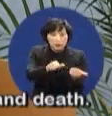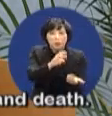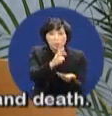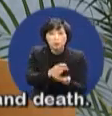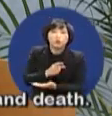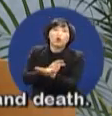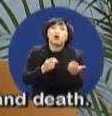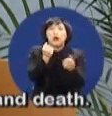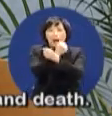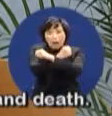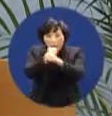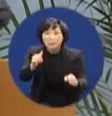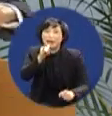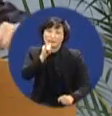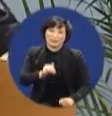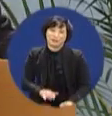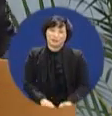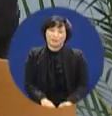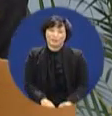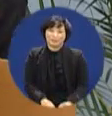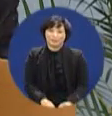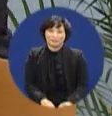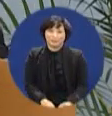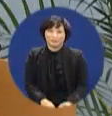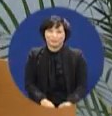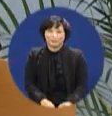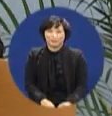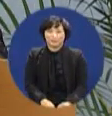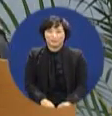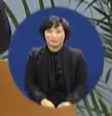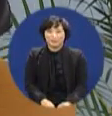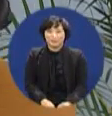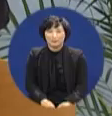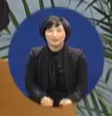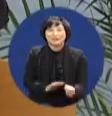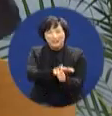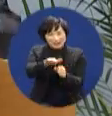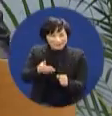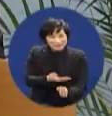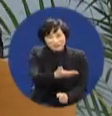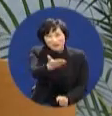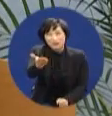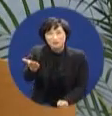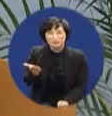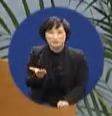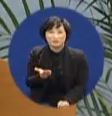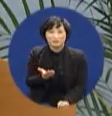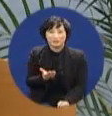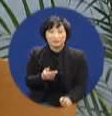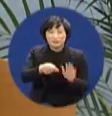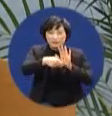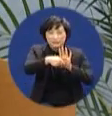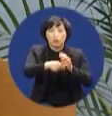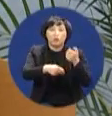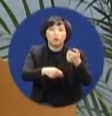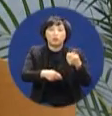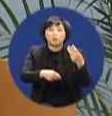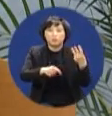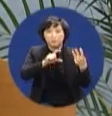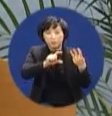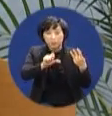너를 해방하였음이니라. 예, 사랑하는 여러분, 이사야서